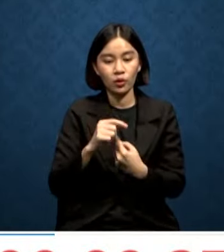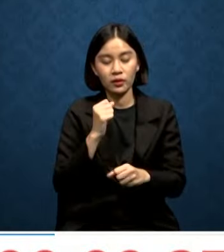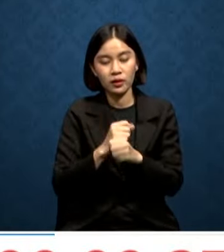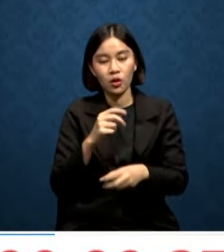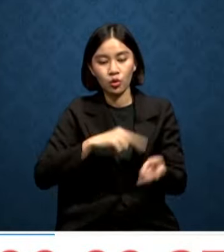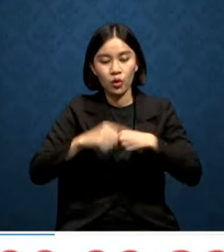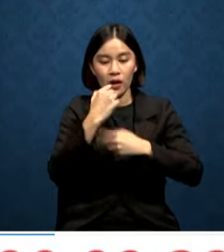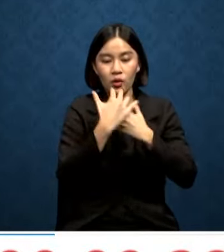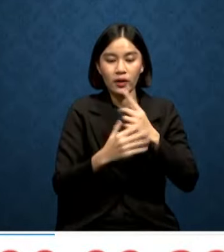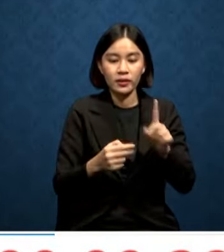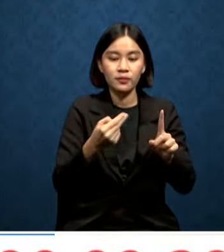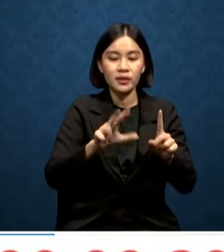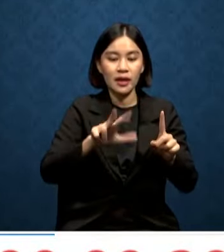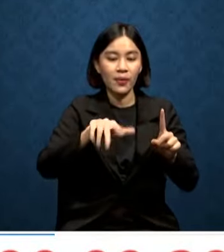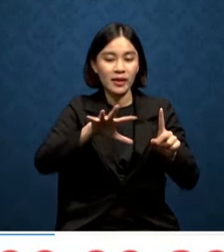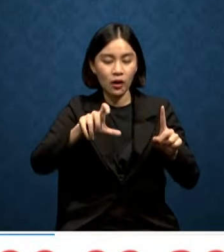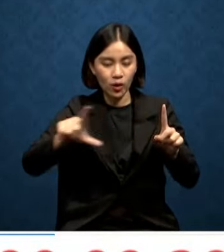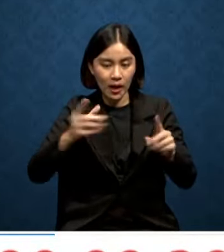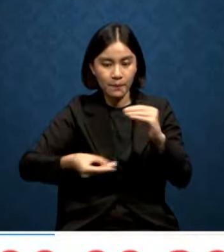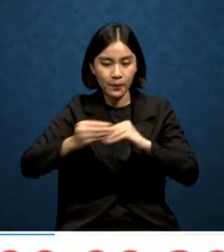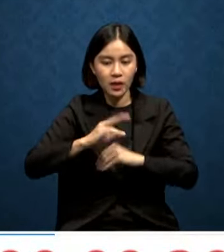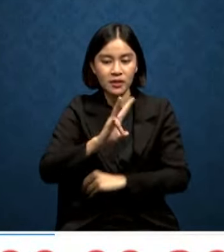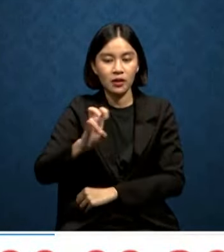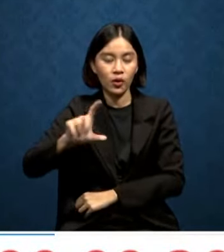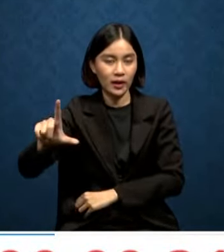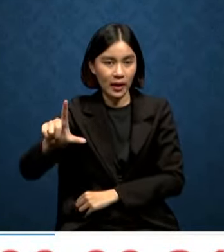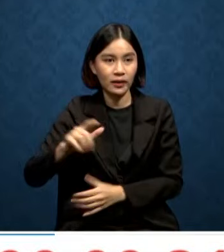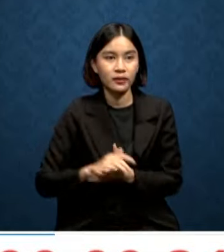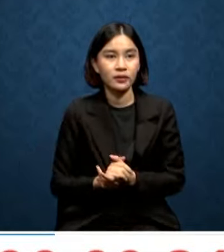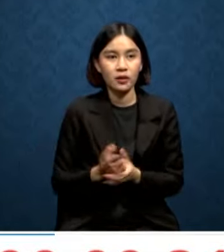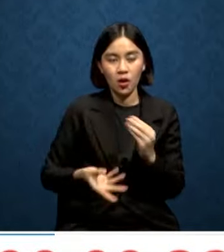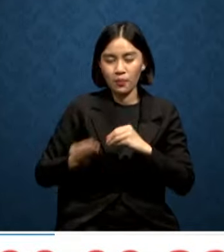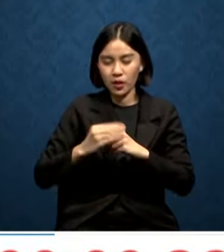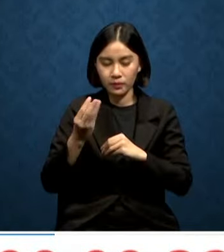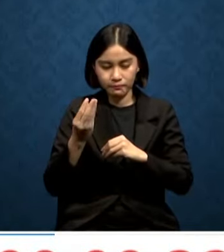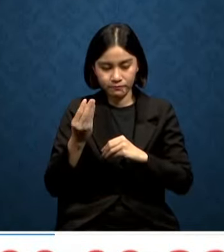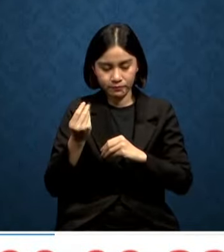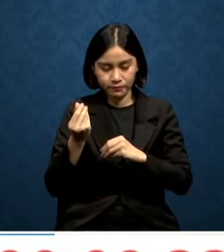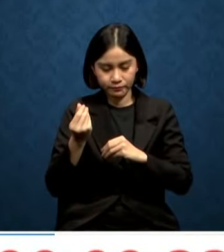เนี่ย 13,500 ล้านบาทเพิ่มขึ้นมา700ล้านบาทครับเพิ่มขึ้นมา